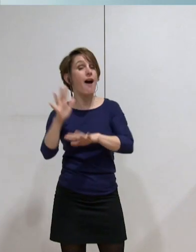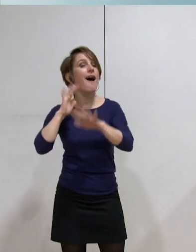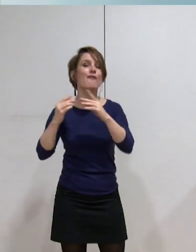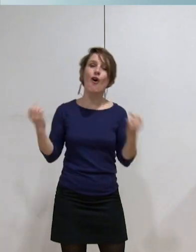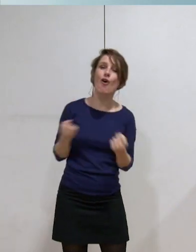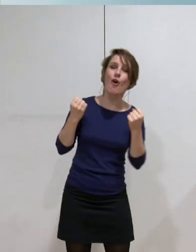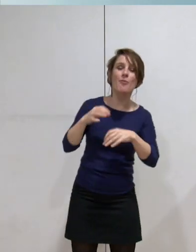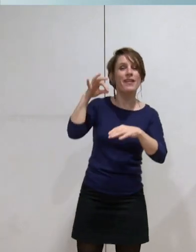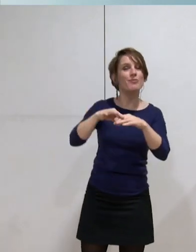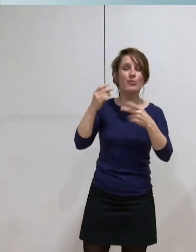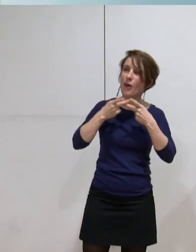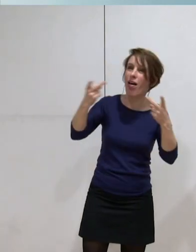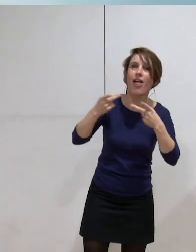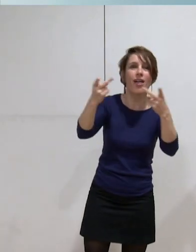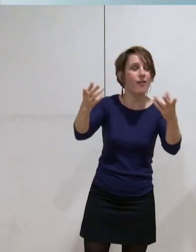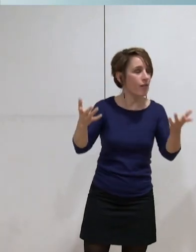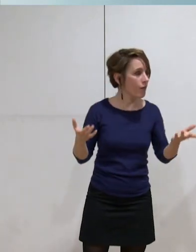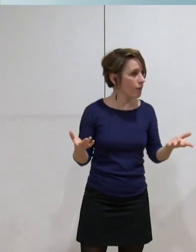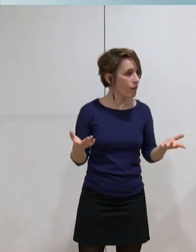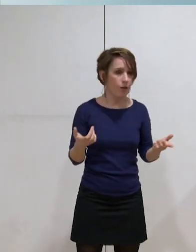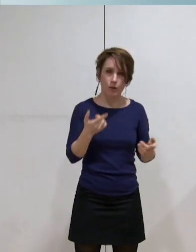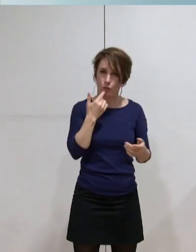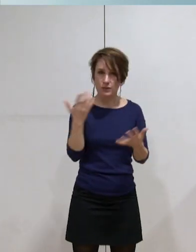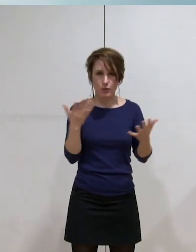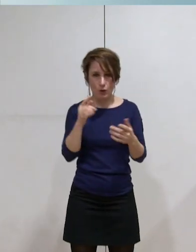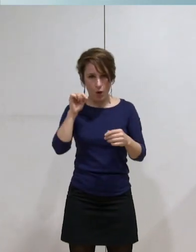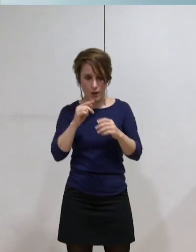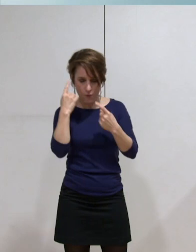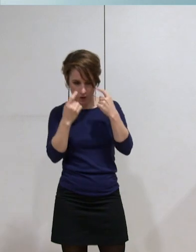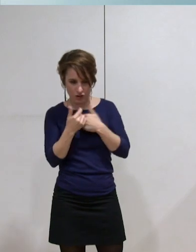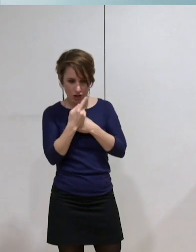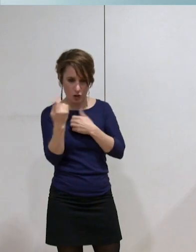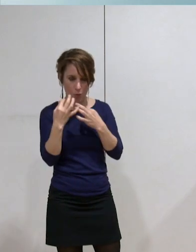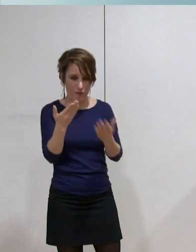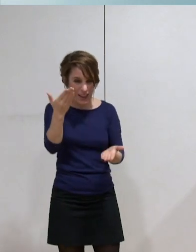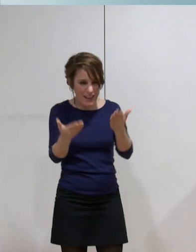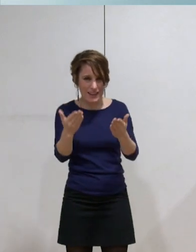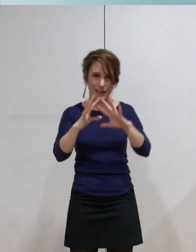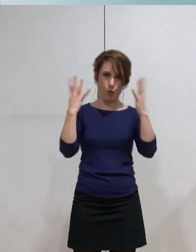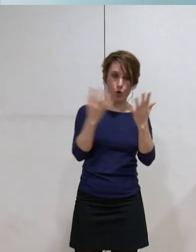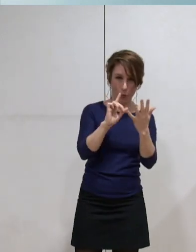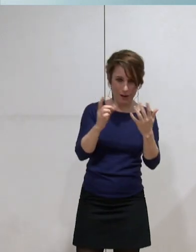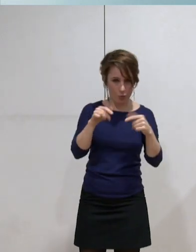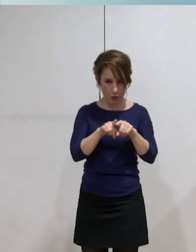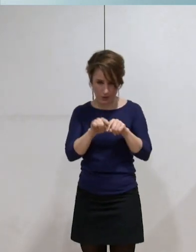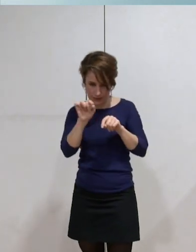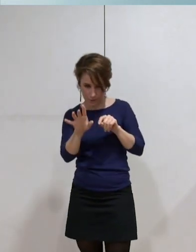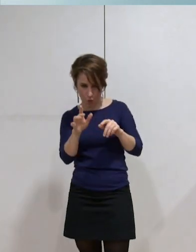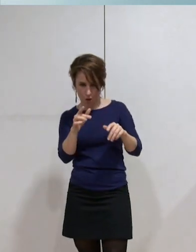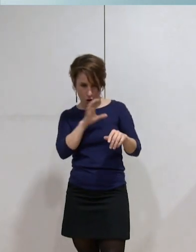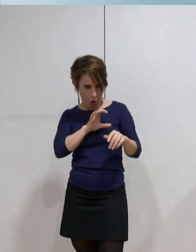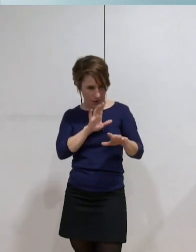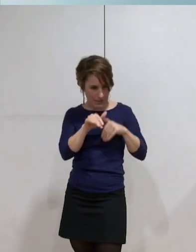raisonner comme vous le faites uniquement en grands équilibres globaux mais d'intégrer dans vos choix budgétaires le souci de la